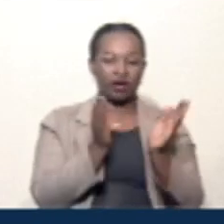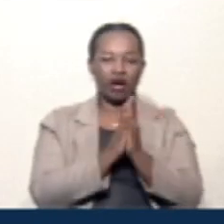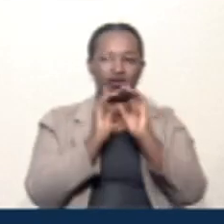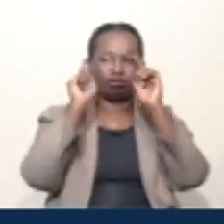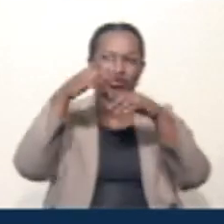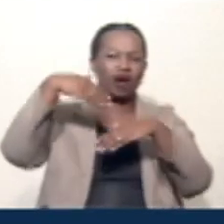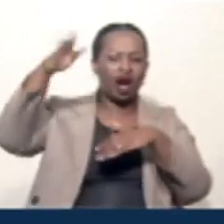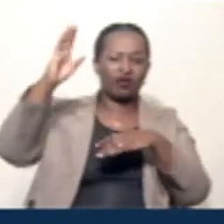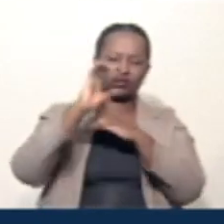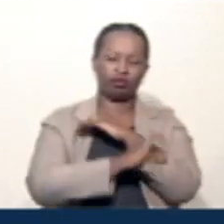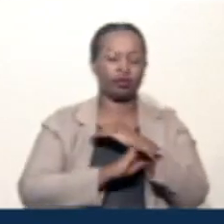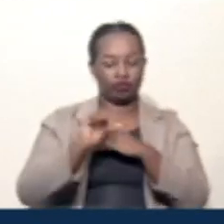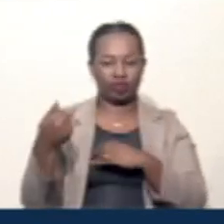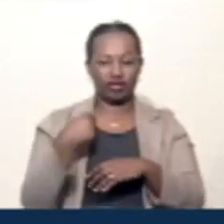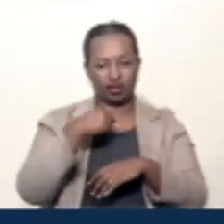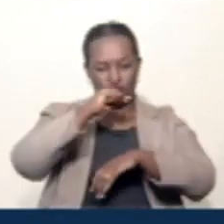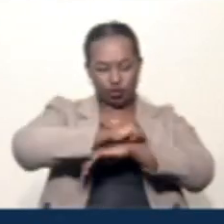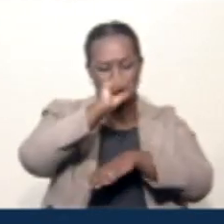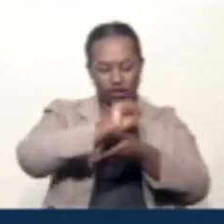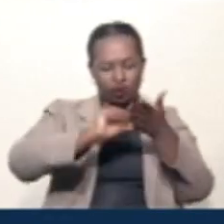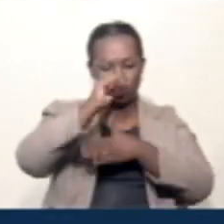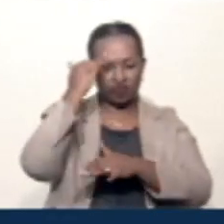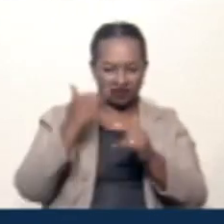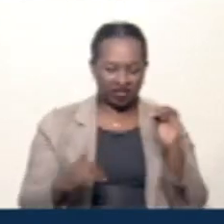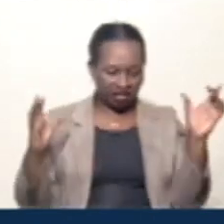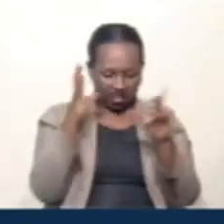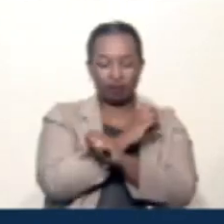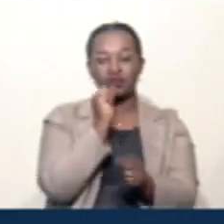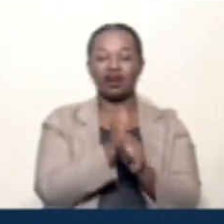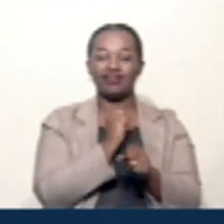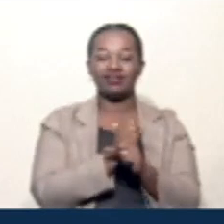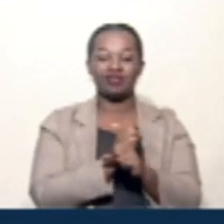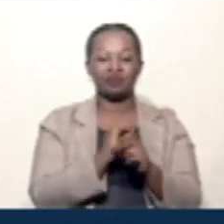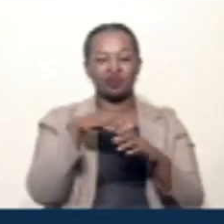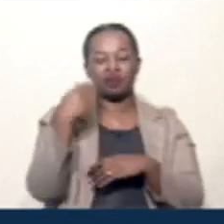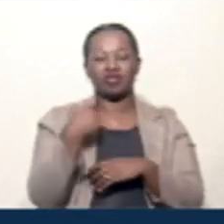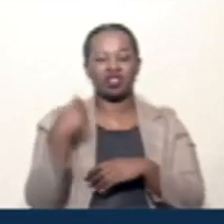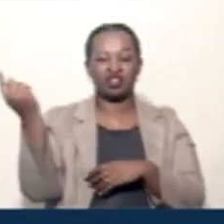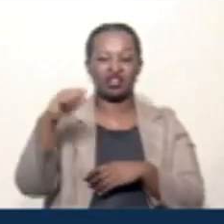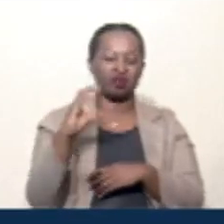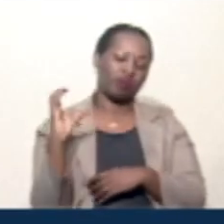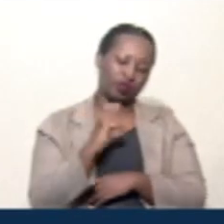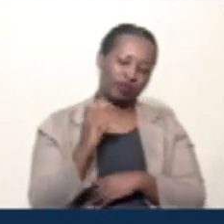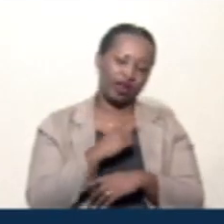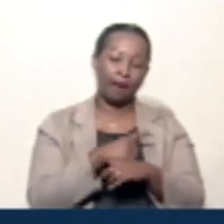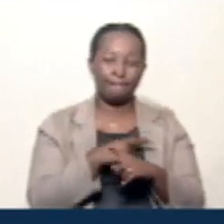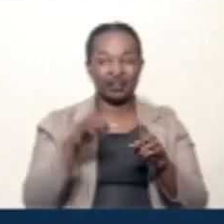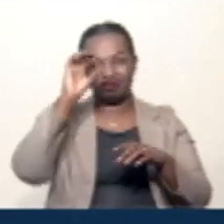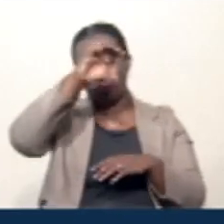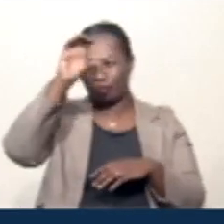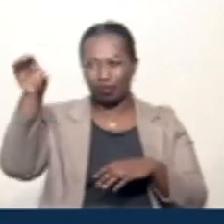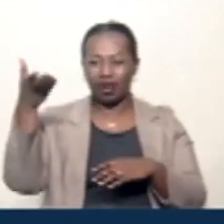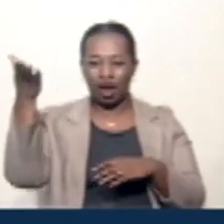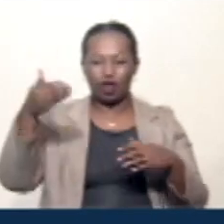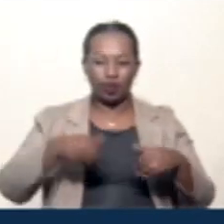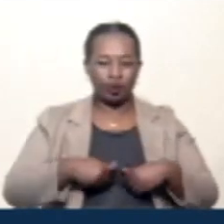no mu mahanga. Maze kwiga amashuri yisumbuye nabuze akazi, nuko ndaza muri koperative, ariko hijya no hino hari